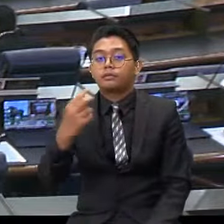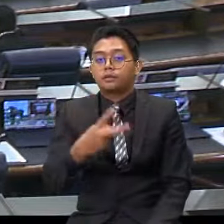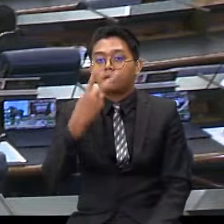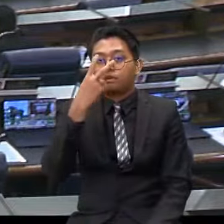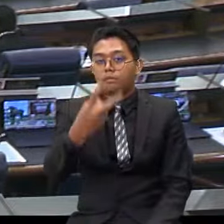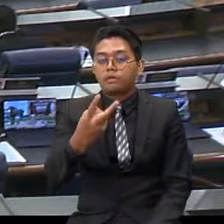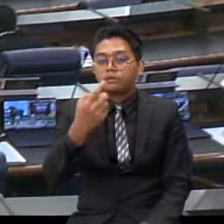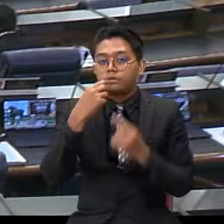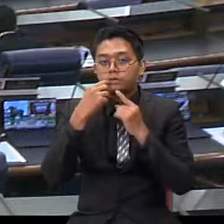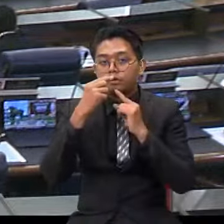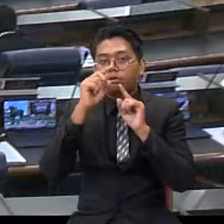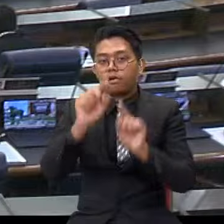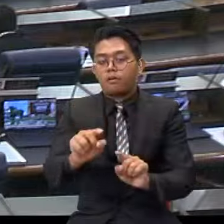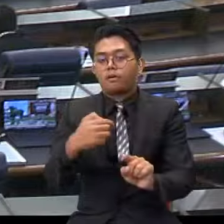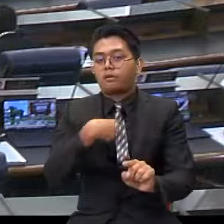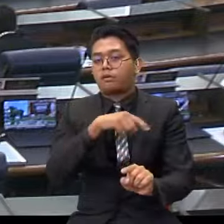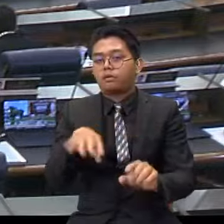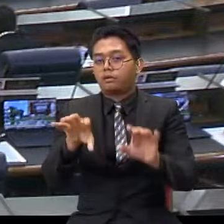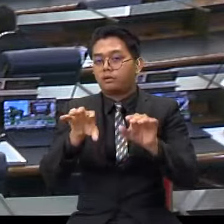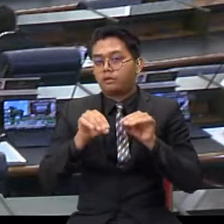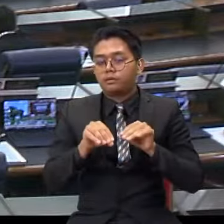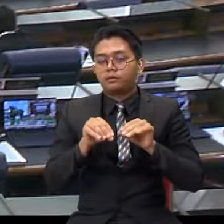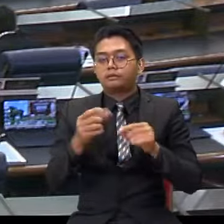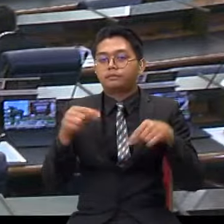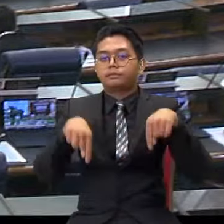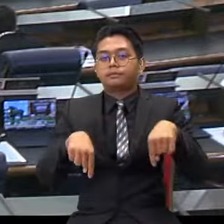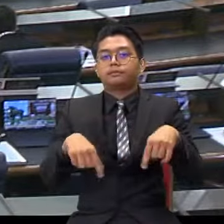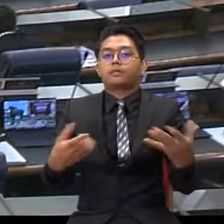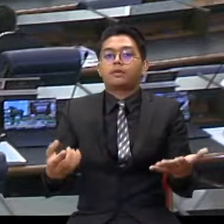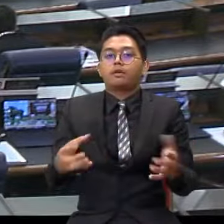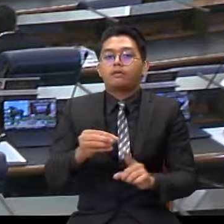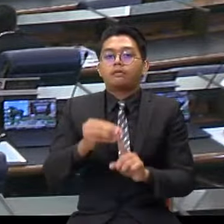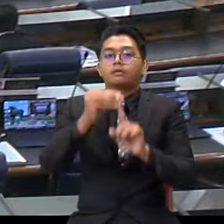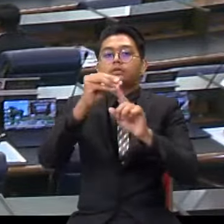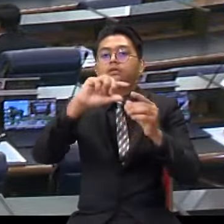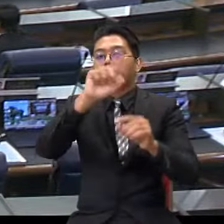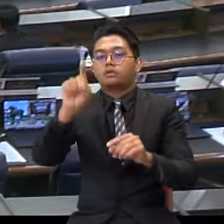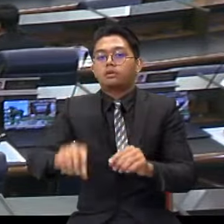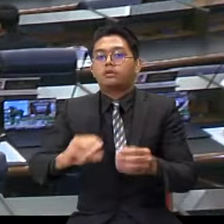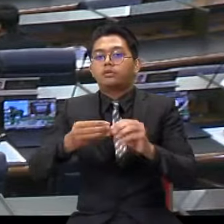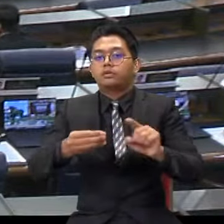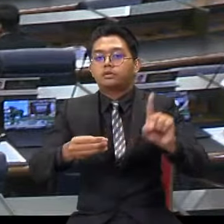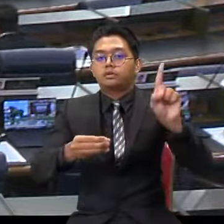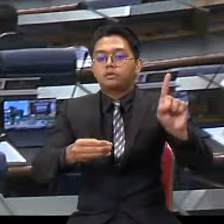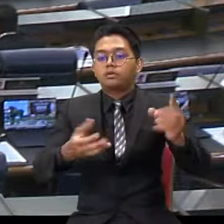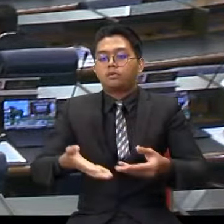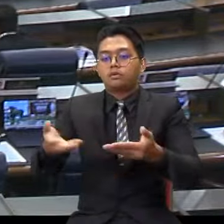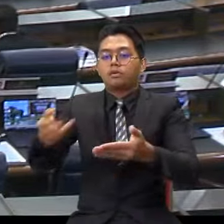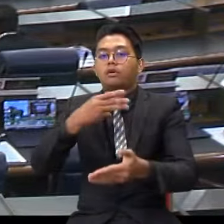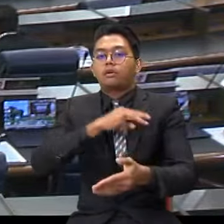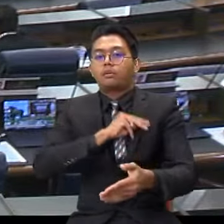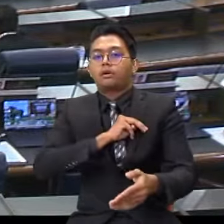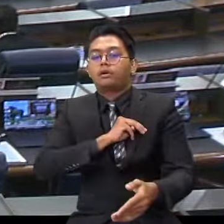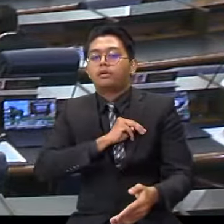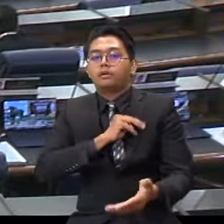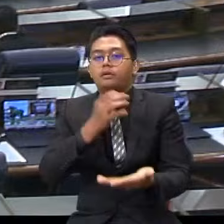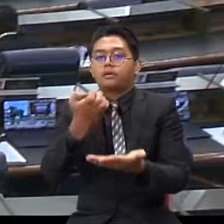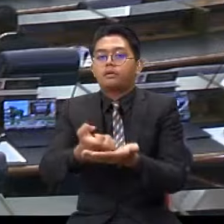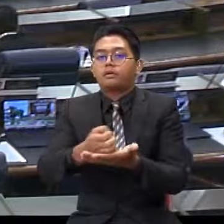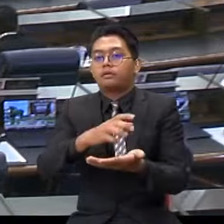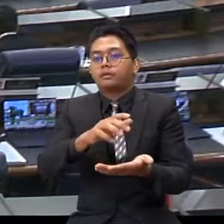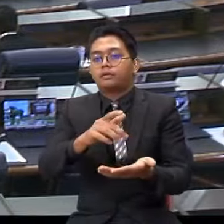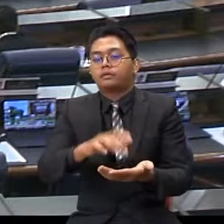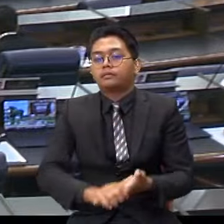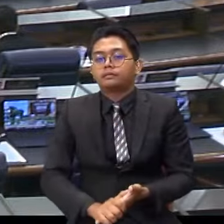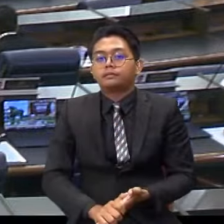kerja tempatan yang dipacu oleh twet dalam melahirkan tenaga kerja yang cekap dalam bidang-bidang tertentu khususnya bidang teknikal dan